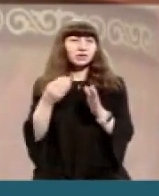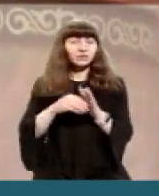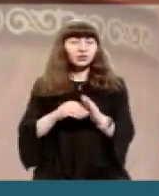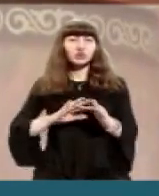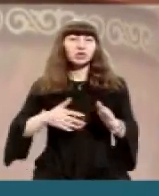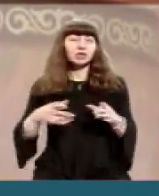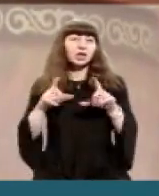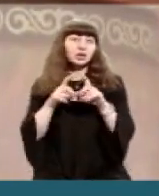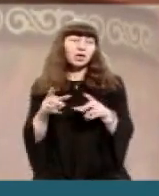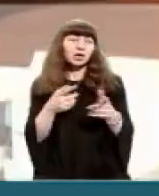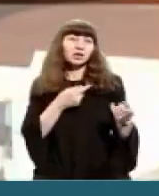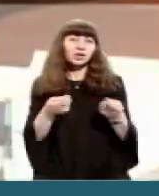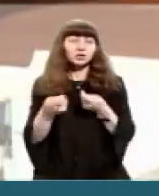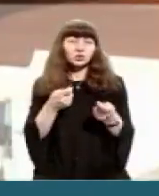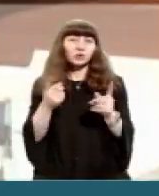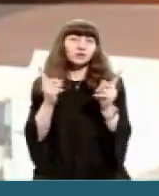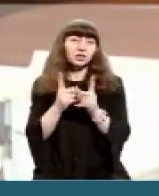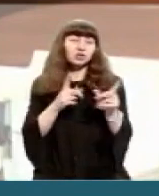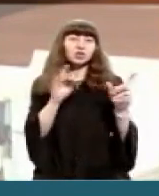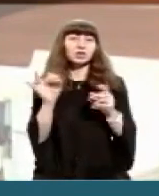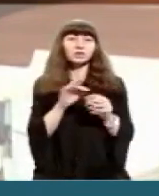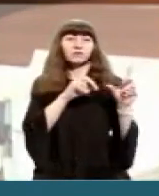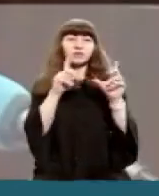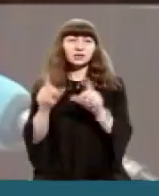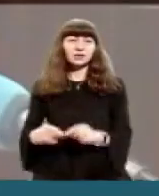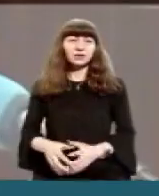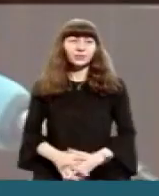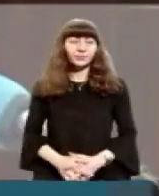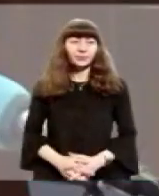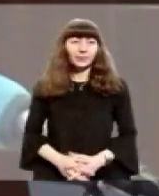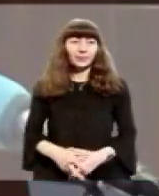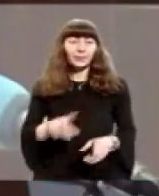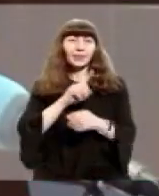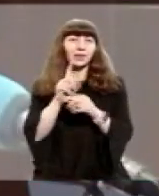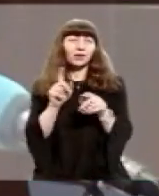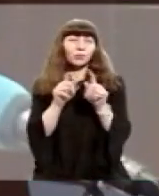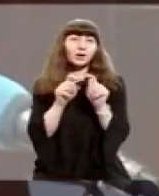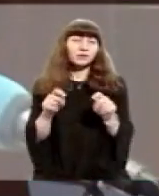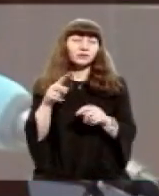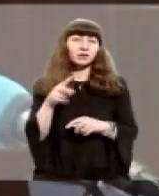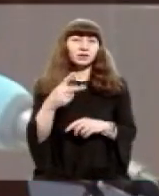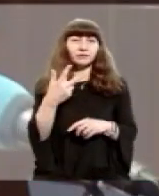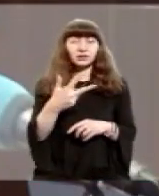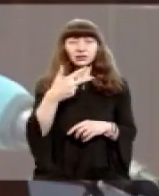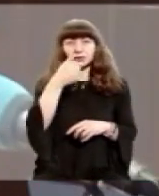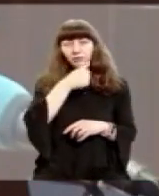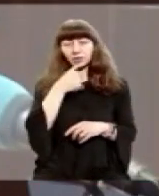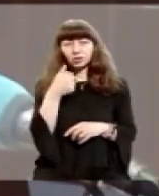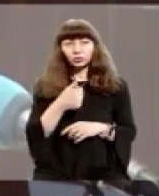частниками, организовывать деловые встречи и выезды, посоветовал Кумар Аксакалов. Для того, чтобы запустить в 2023